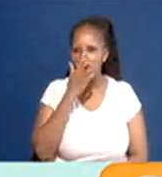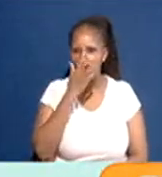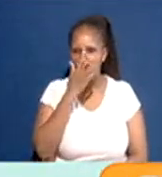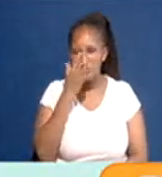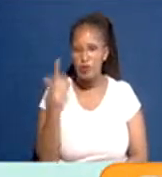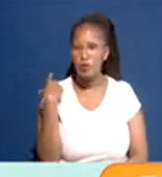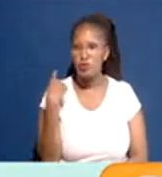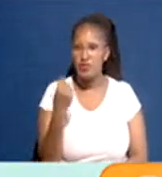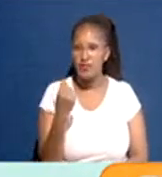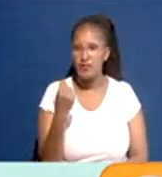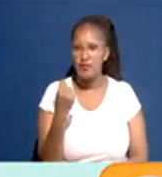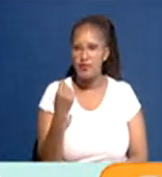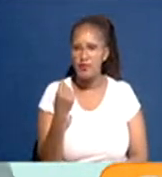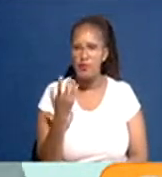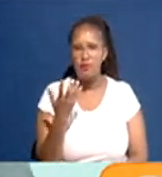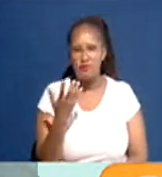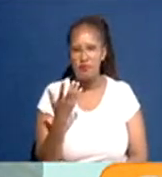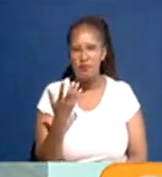nilikuwa